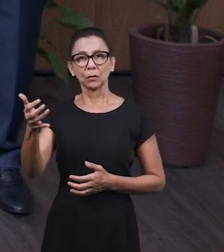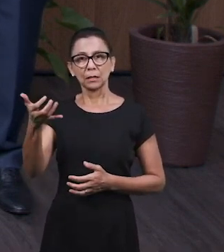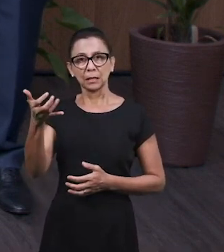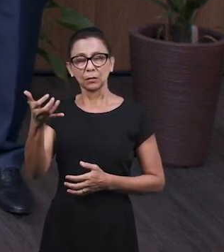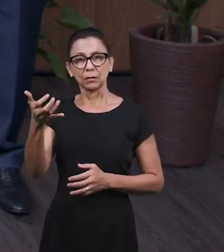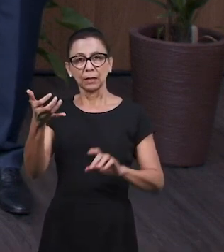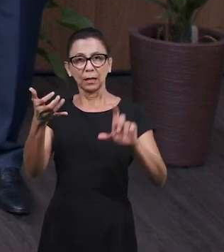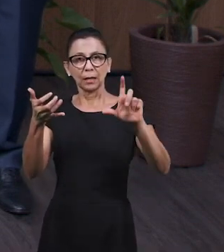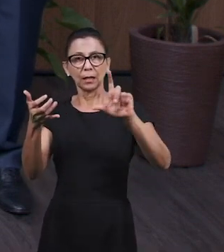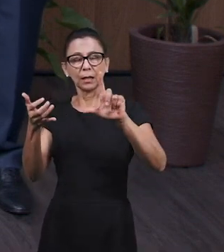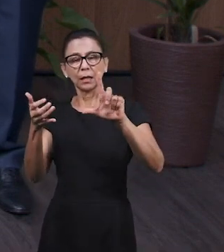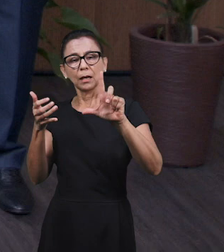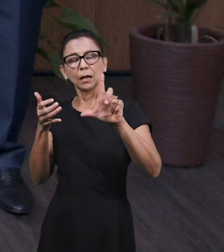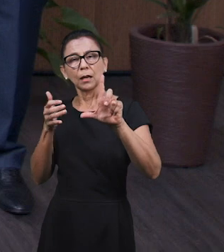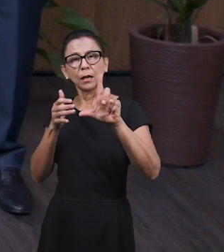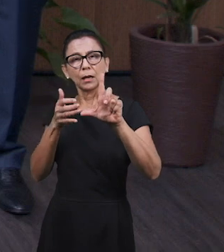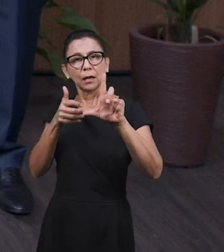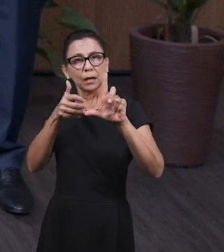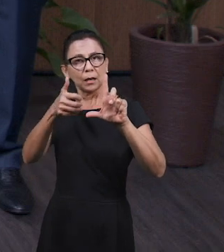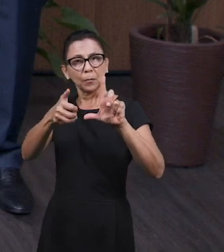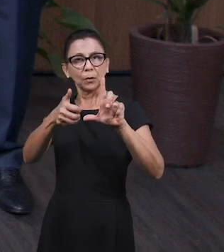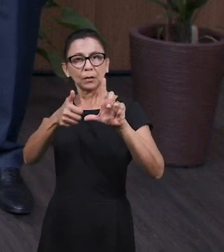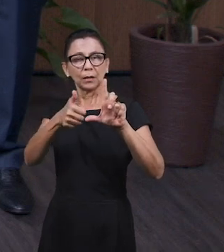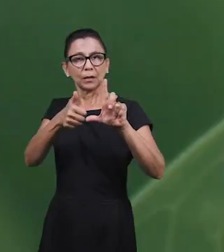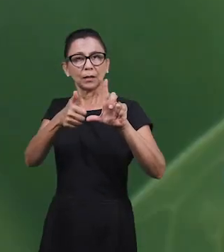votre smartphone et pointer sur ce code.